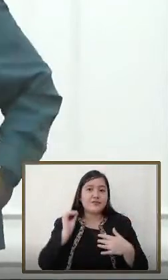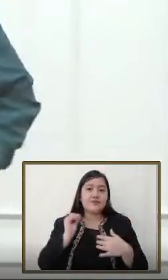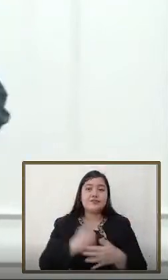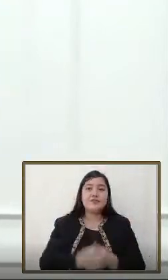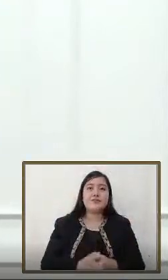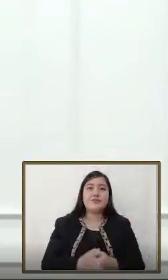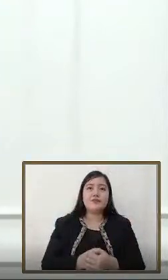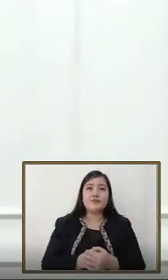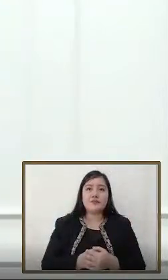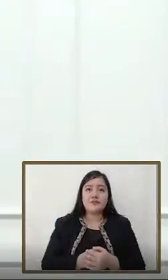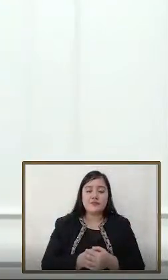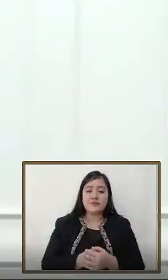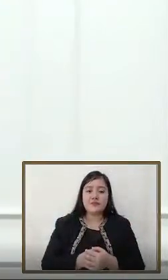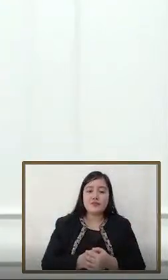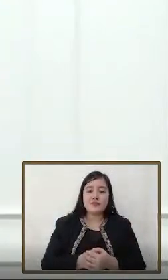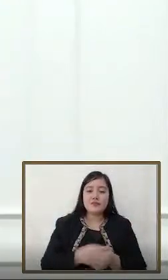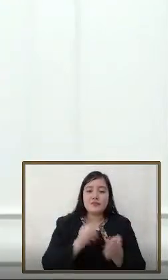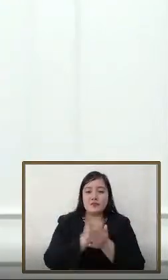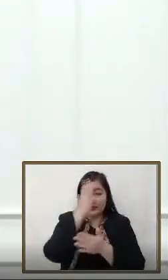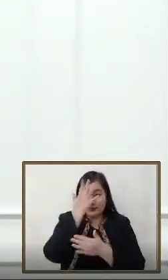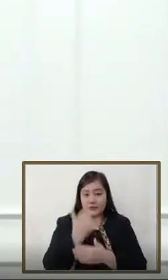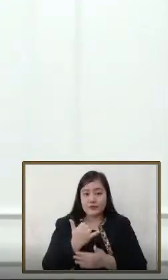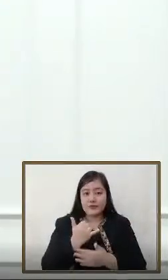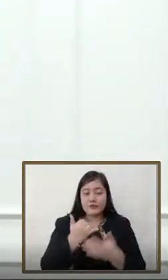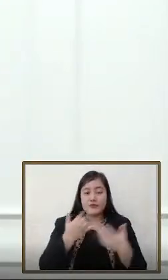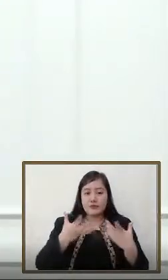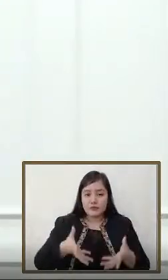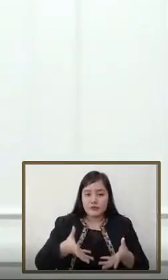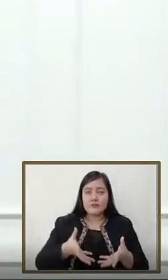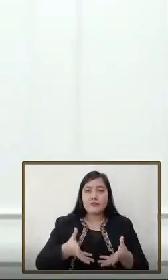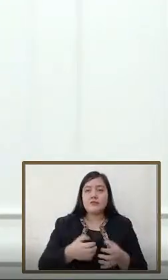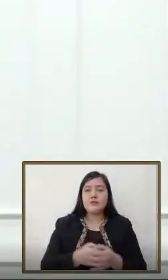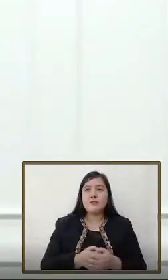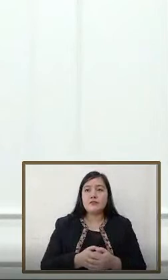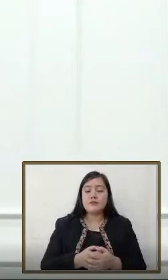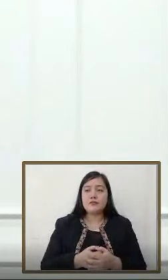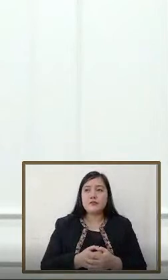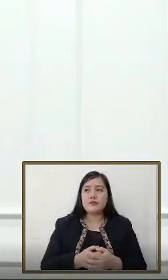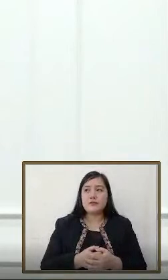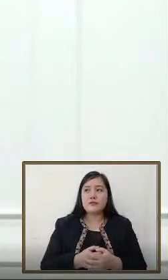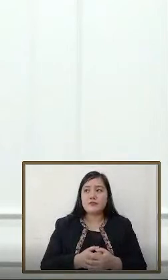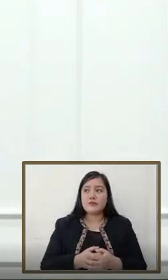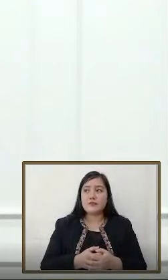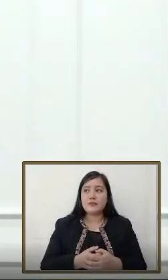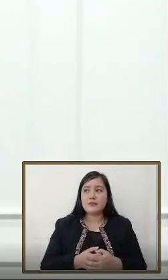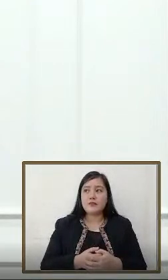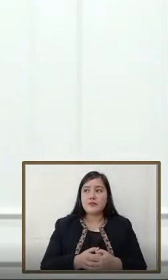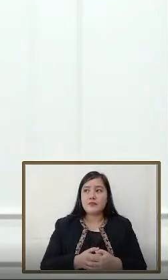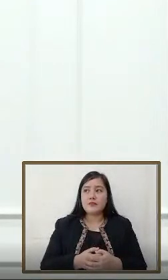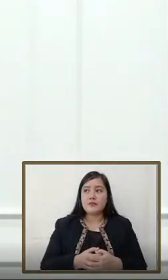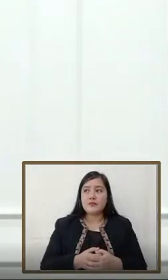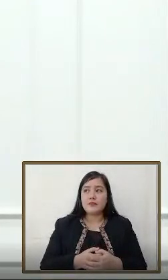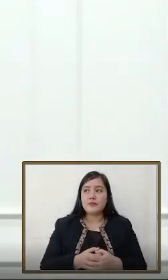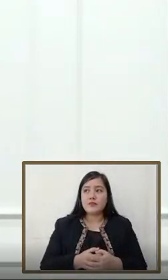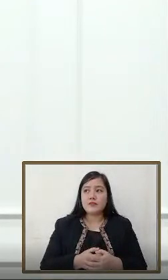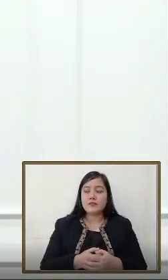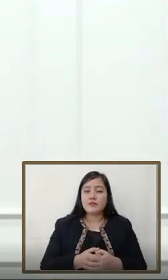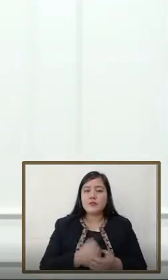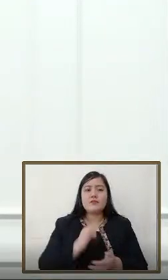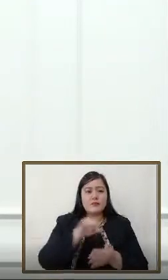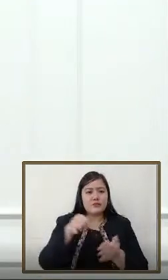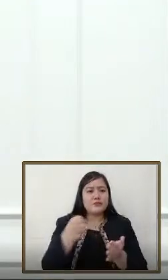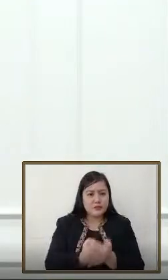Amen? Kaya nga dito sa ating kalagayan ngayon, mga Ted, no? Ito yung napakaganda. Sundin natin